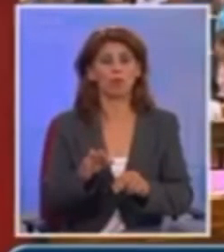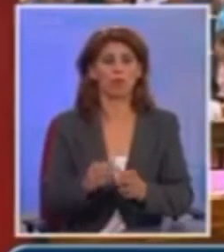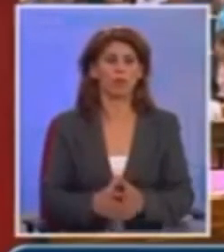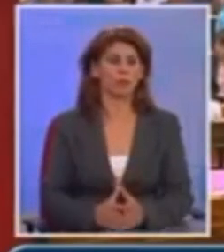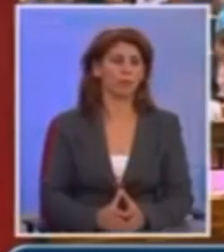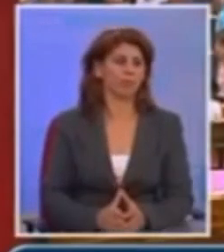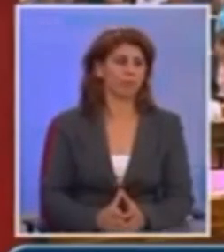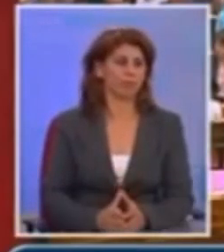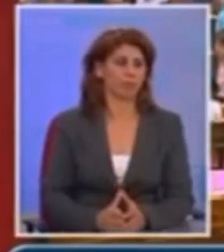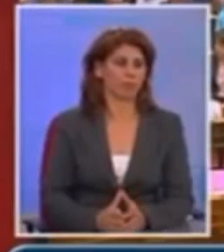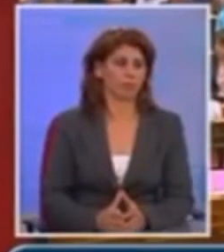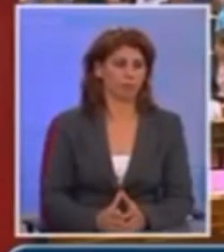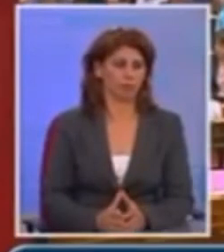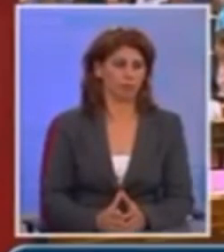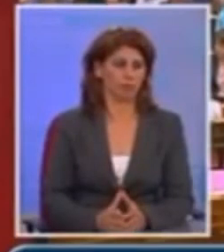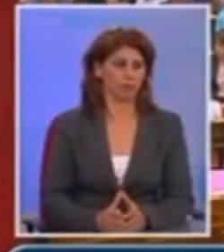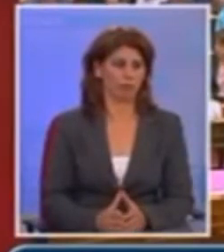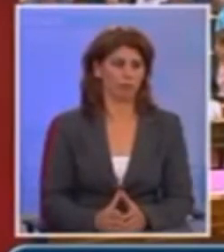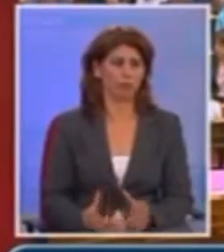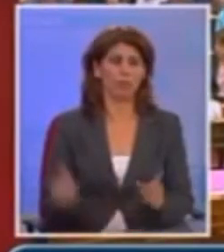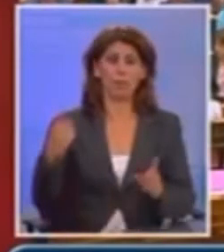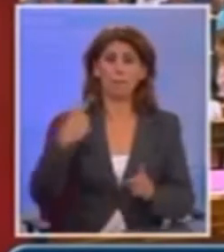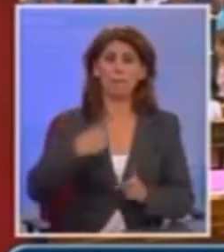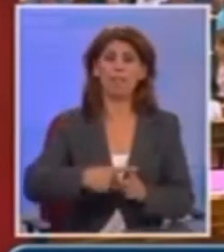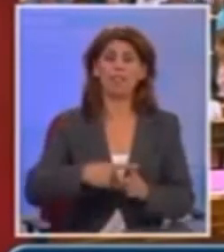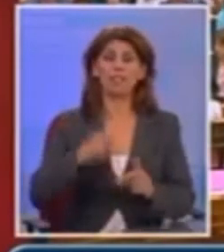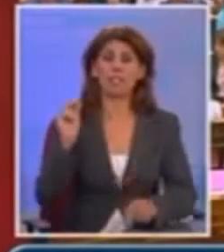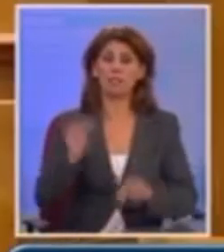την θετική ψήφο